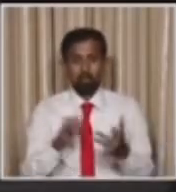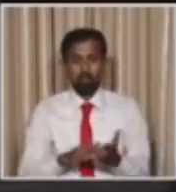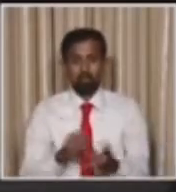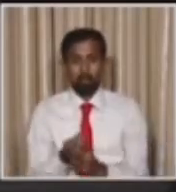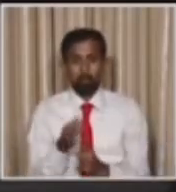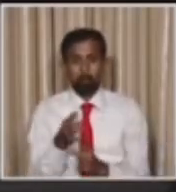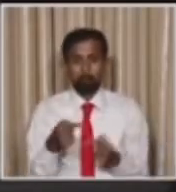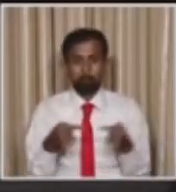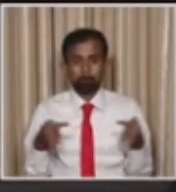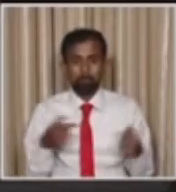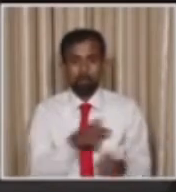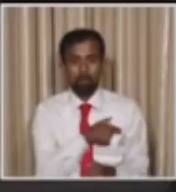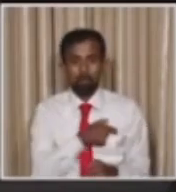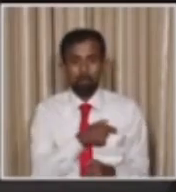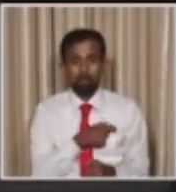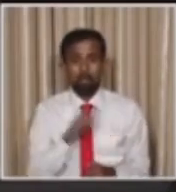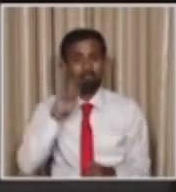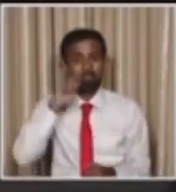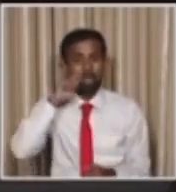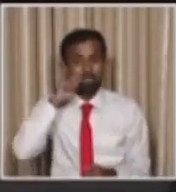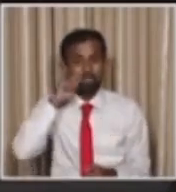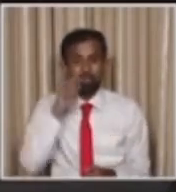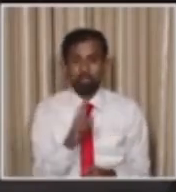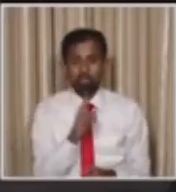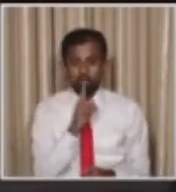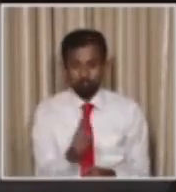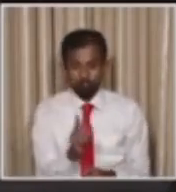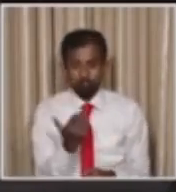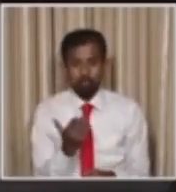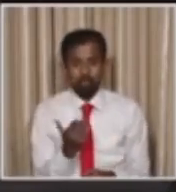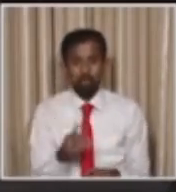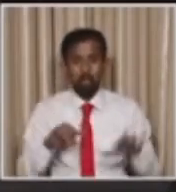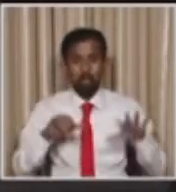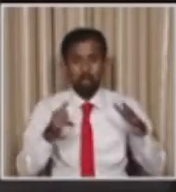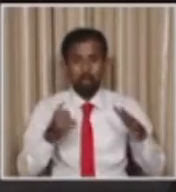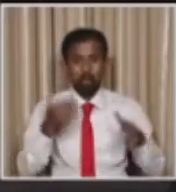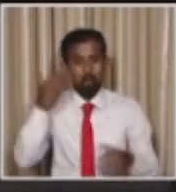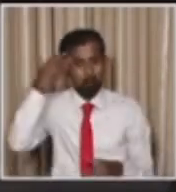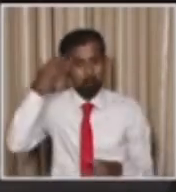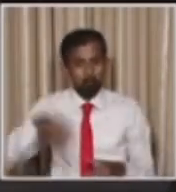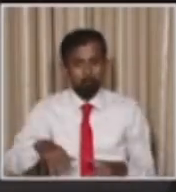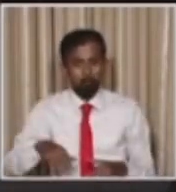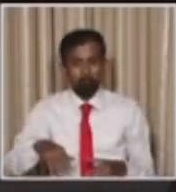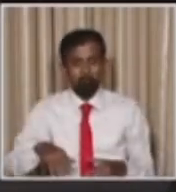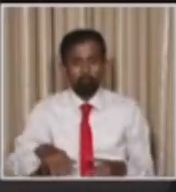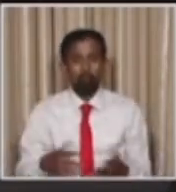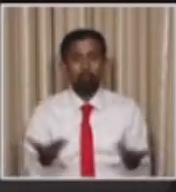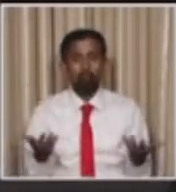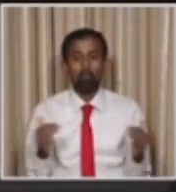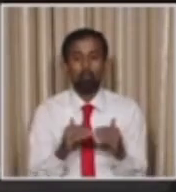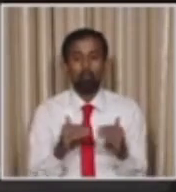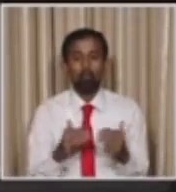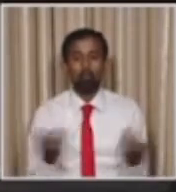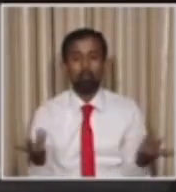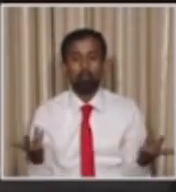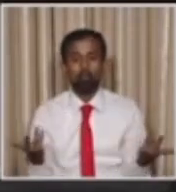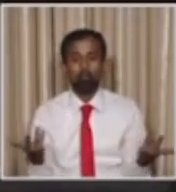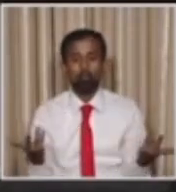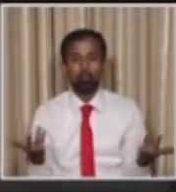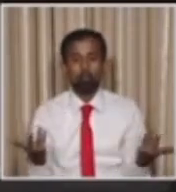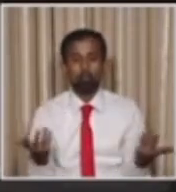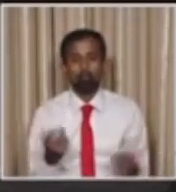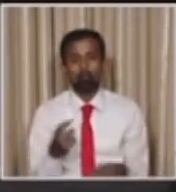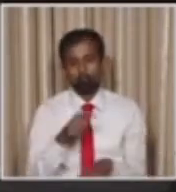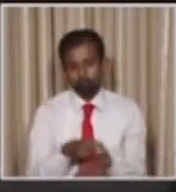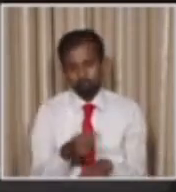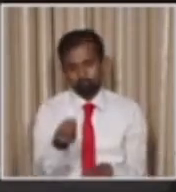premedasa wipaksha ayak. Tuma ke pianan gini yoga ni sa. Hayasiak marna polis ni lelaran. Eh buat kat sadaran ni muka dekik lebih bersemin. Ubat tu